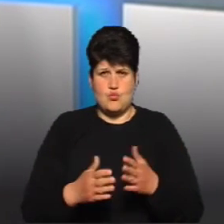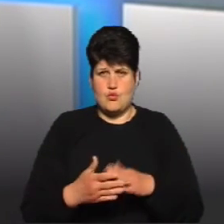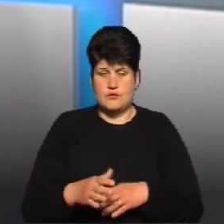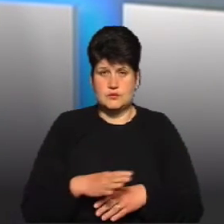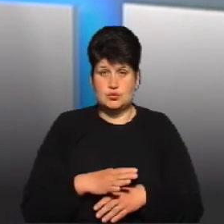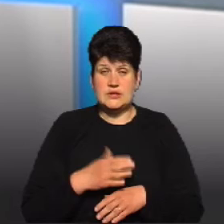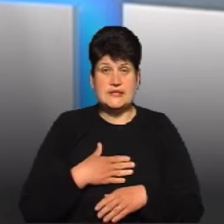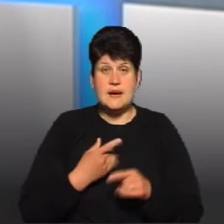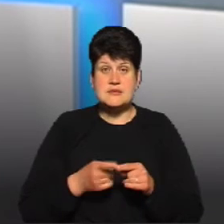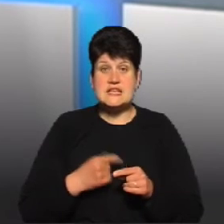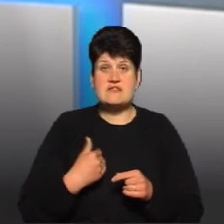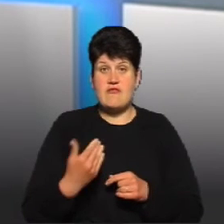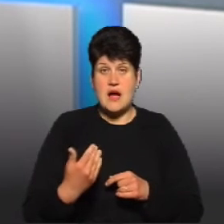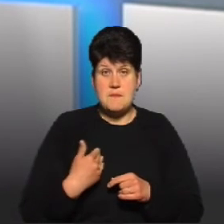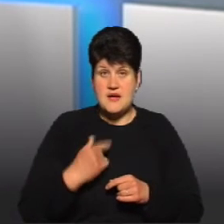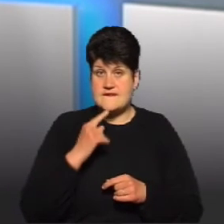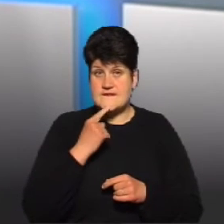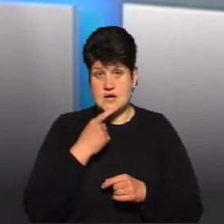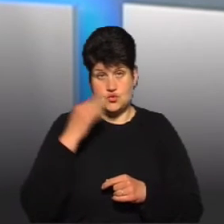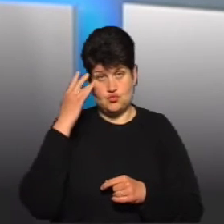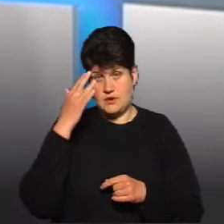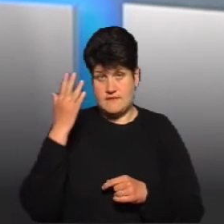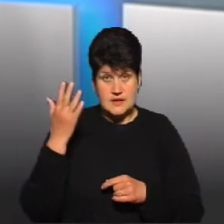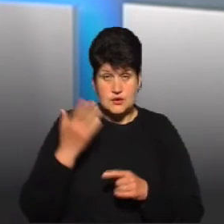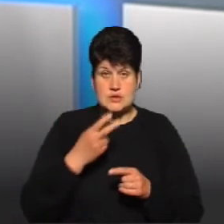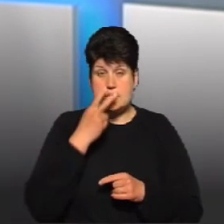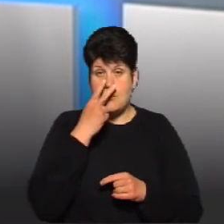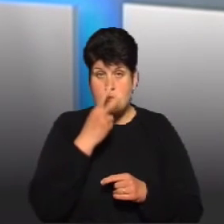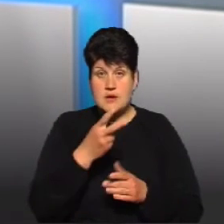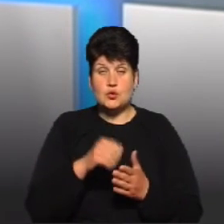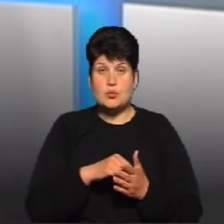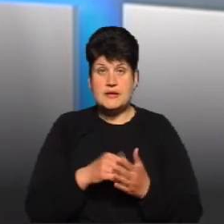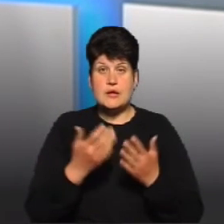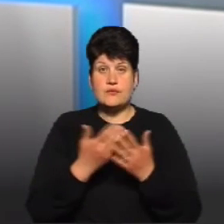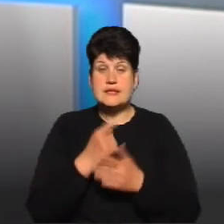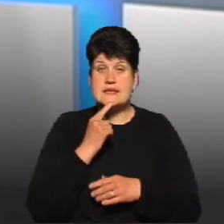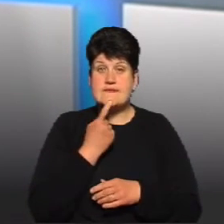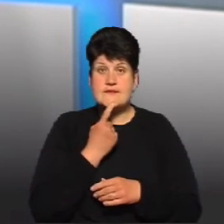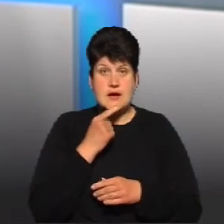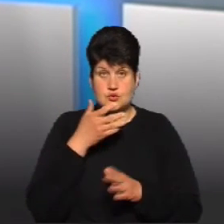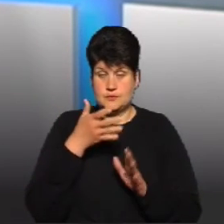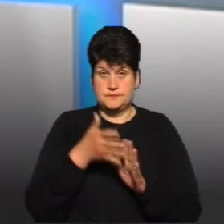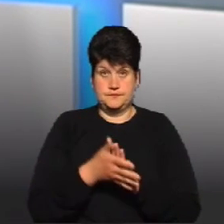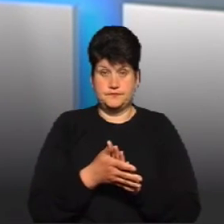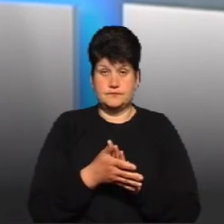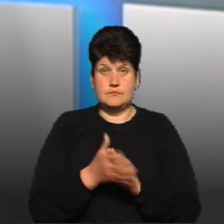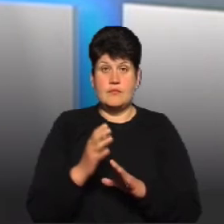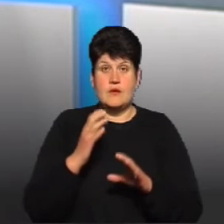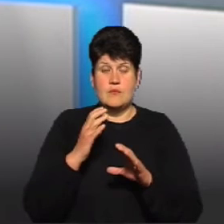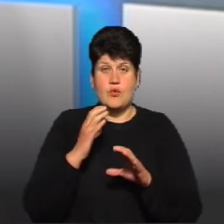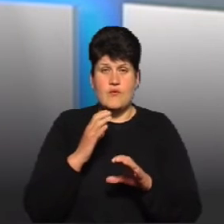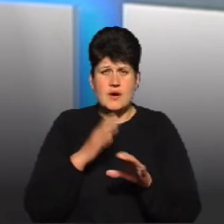важко уявити, так. От, навіть якщо це побачити в документальному фільмі, це дуже важко уявити, тому що вагон набитий великою кількістю